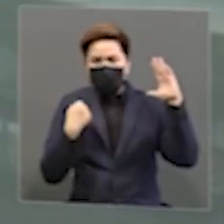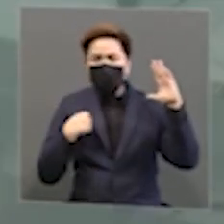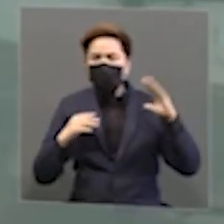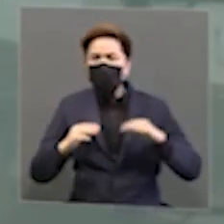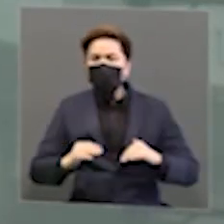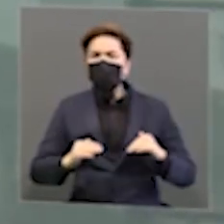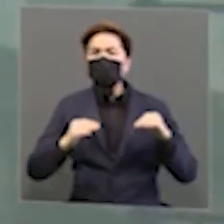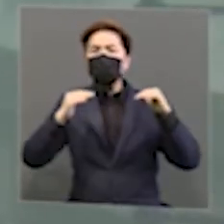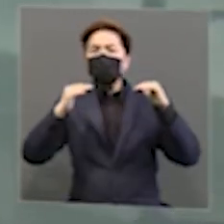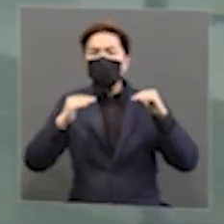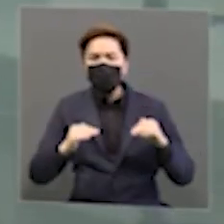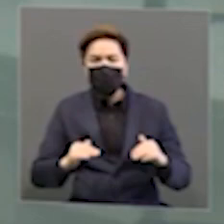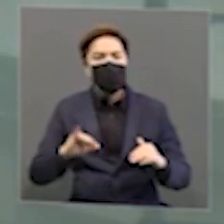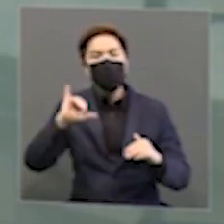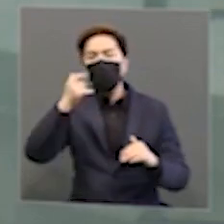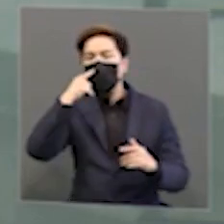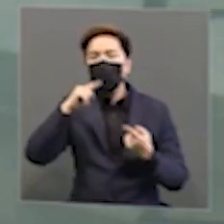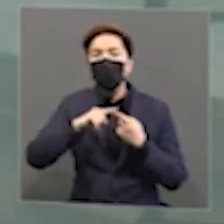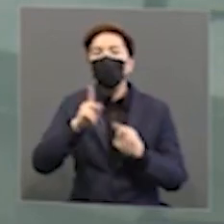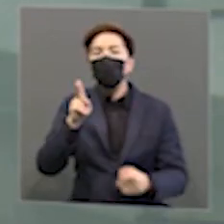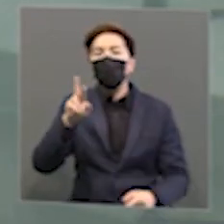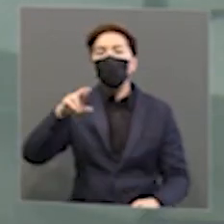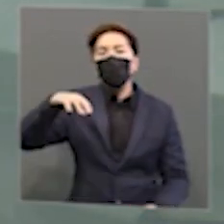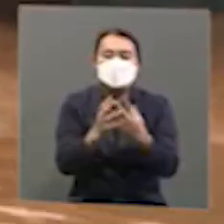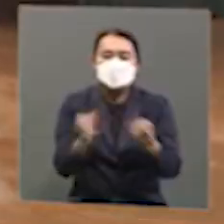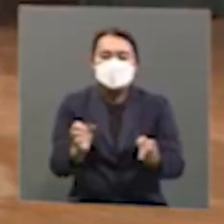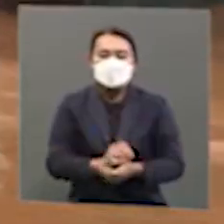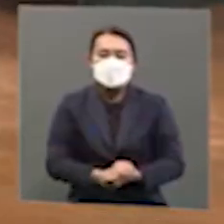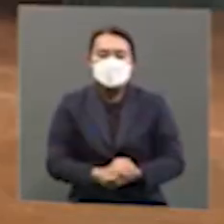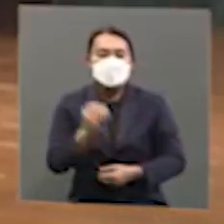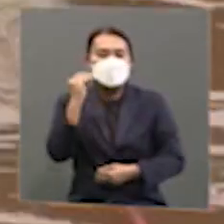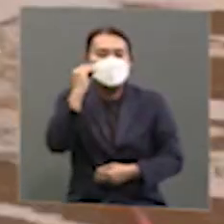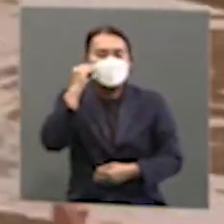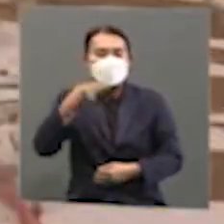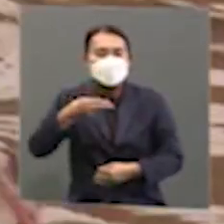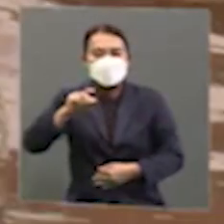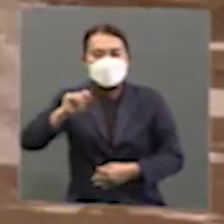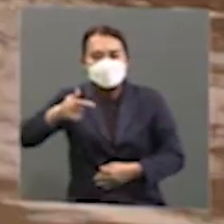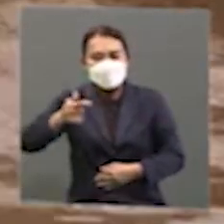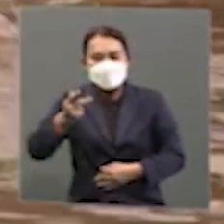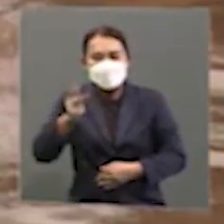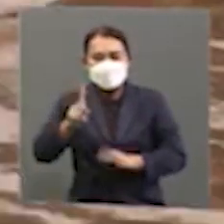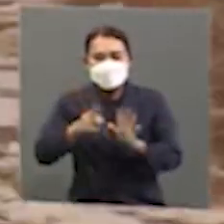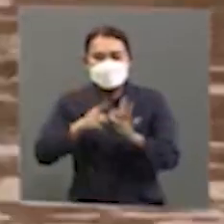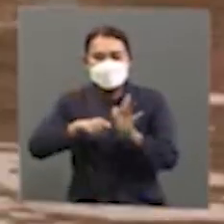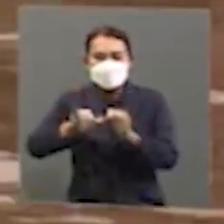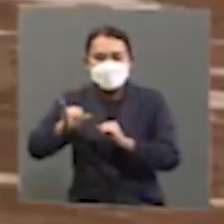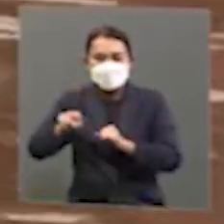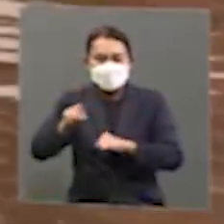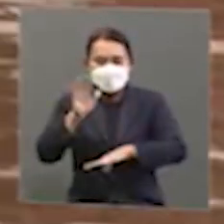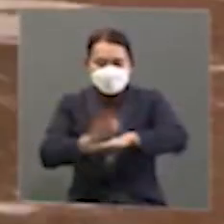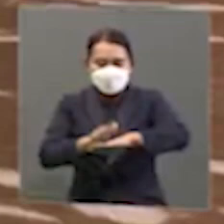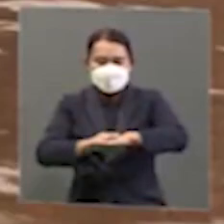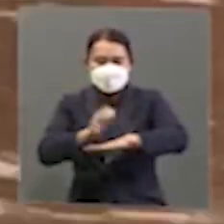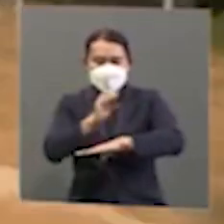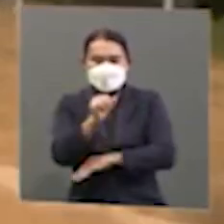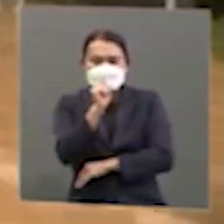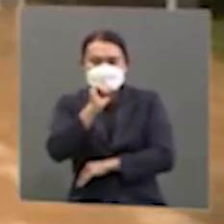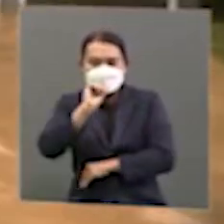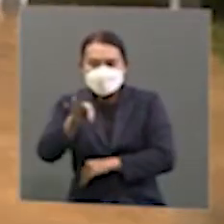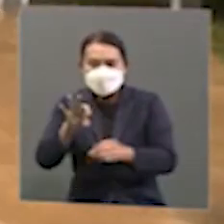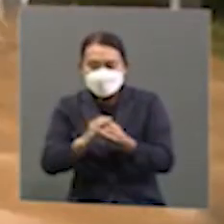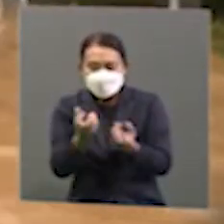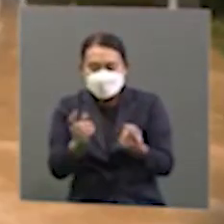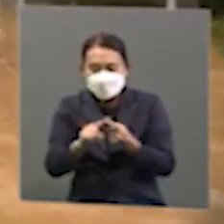แต่ส่วนที่เตือน 25จังหวัดแต่ให้ระวังน้ำป่ากบินทร์ถล่ม